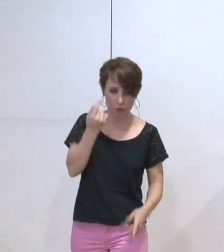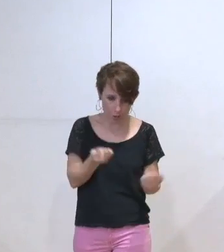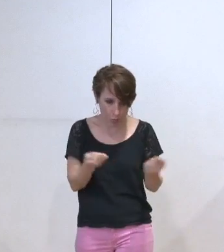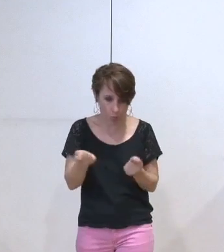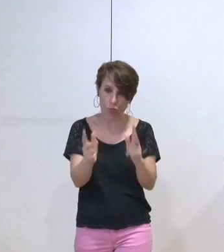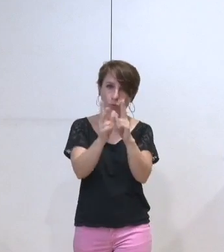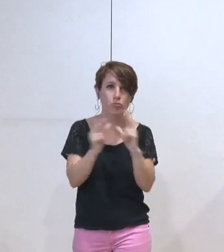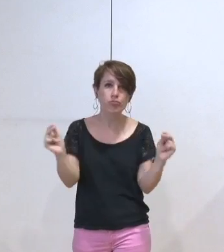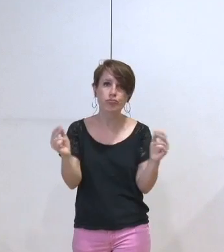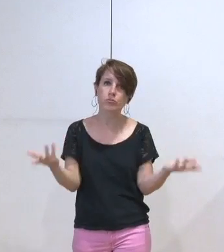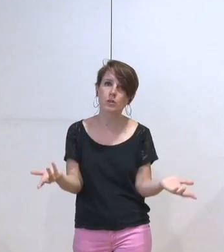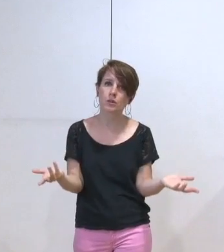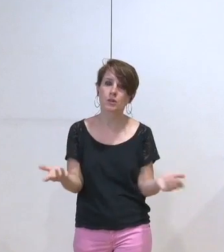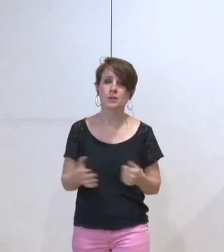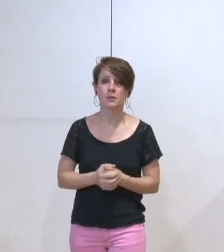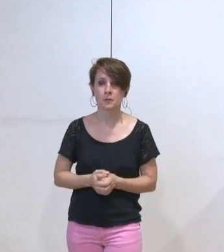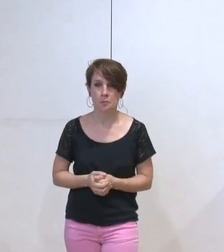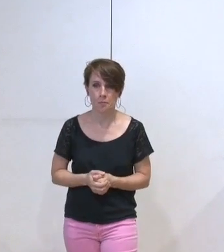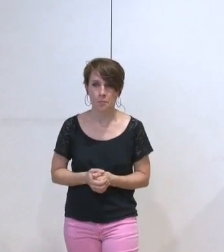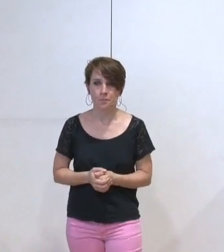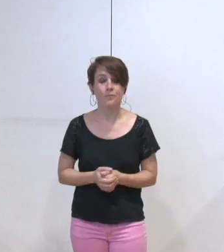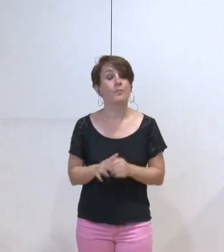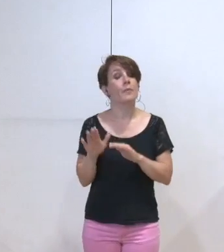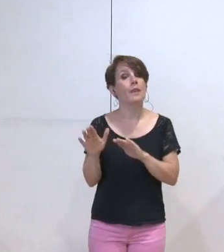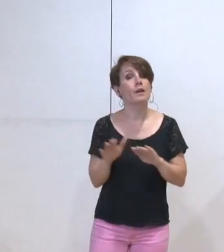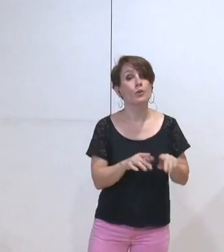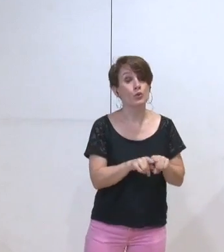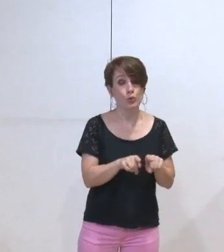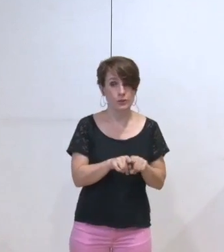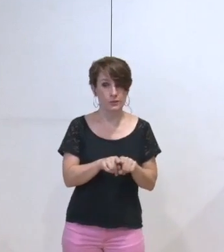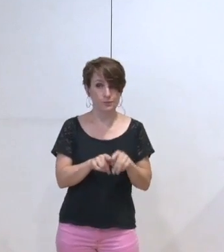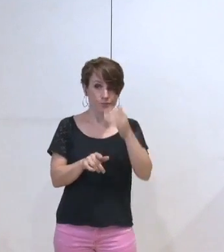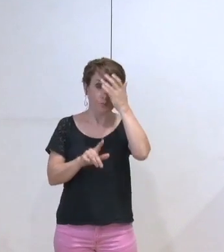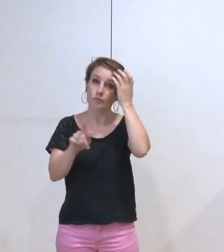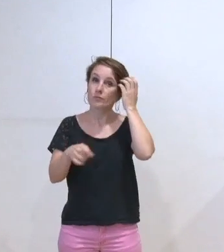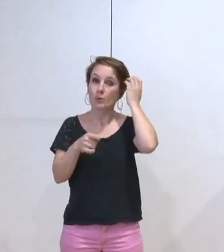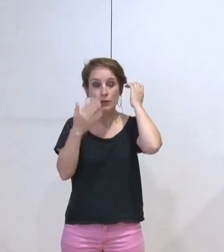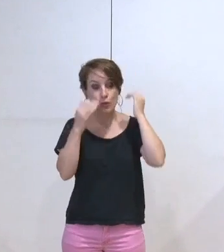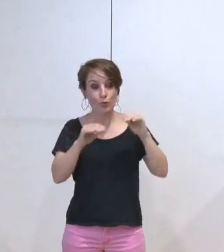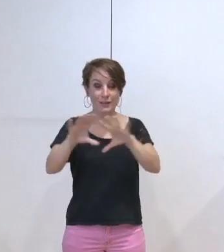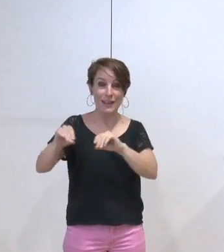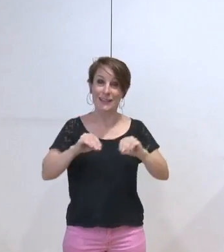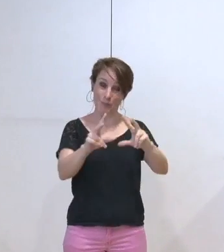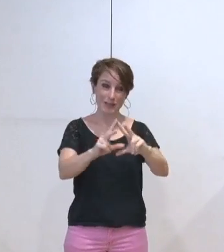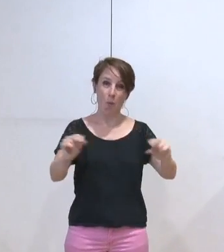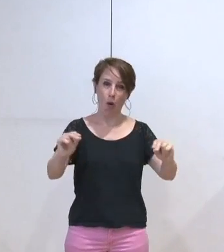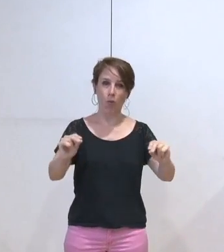hygiène de l'espace public par ailleurs un espace entretenu et respecté